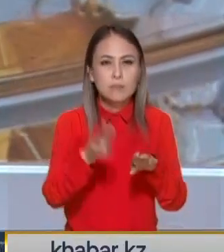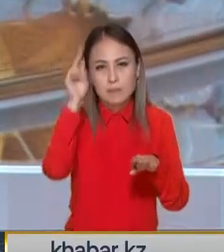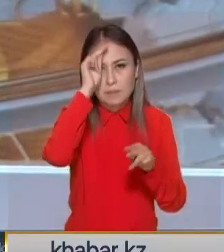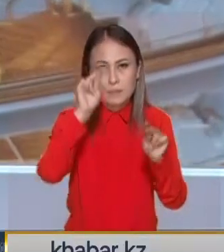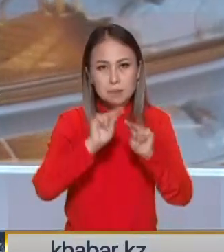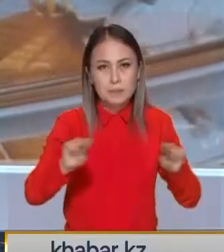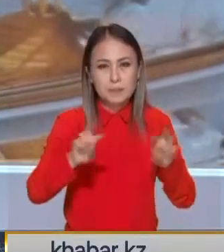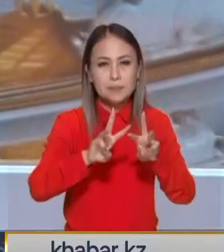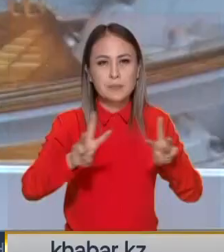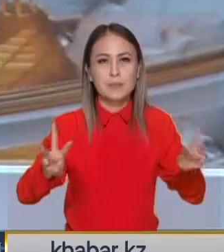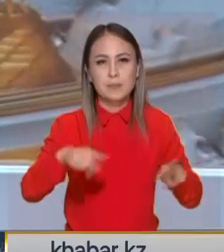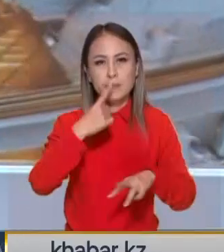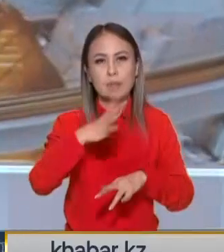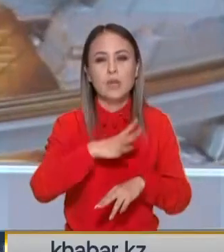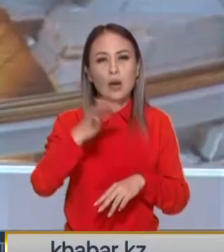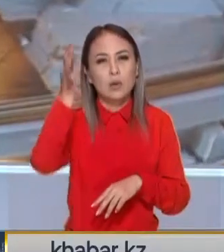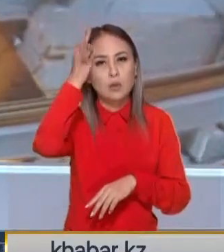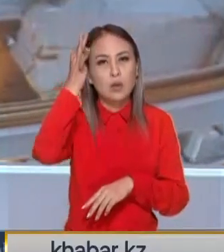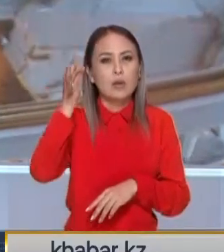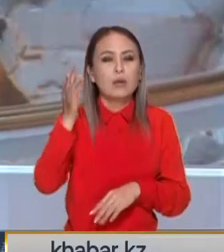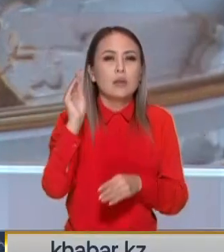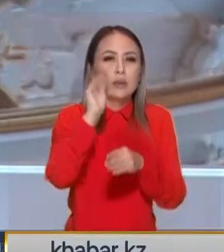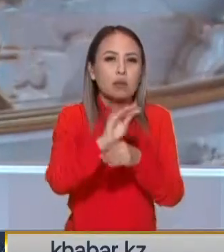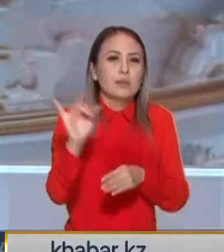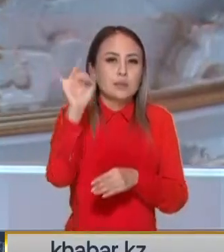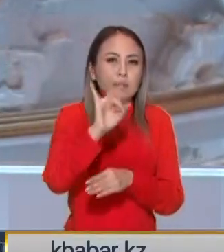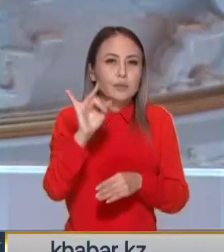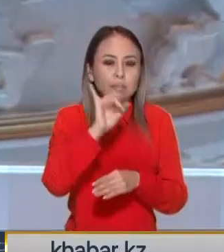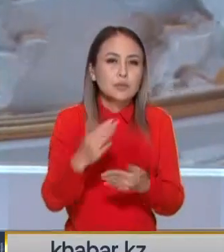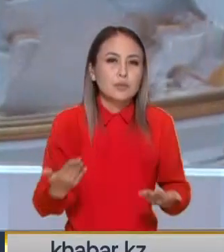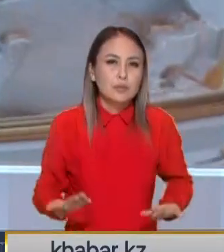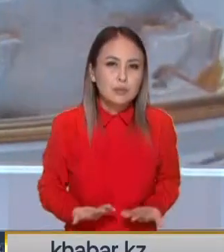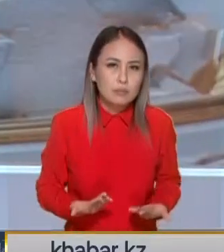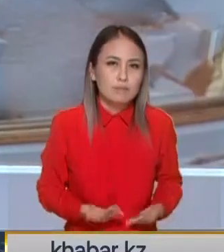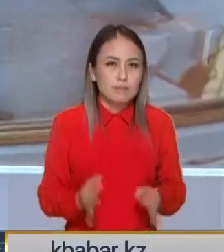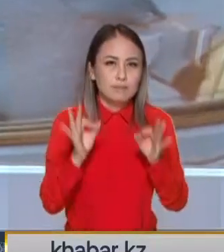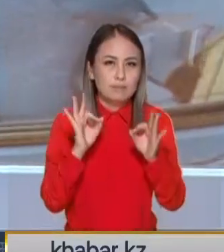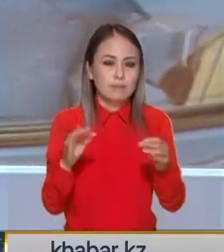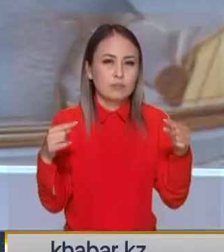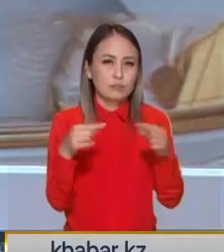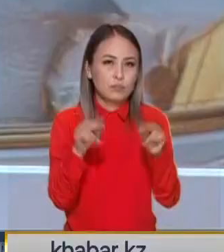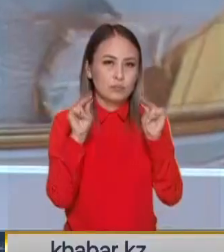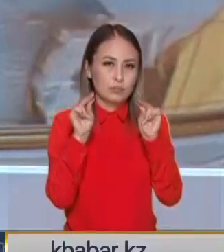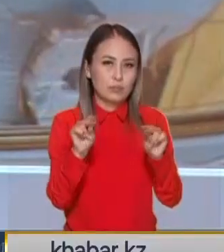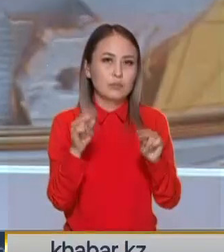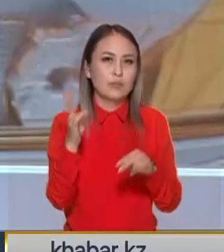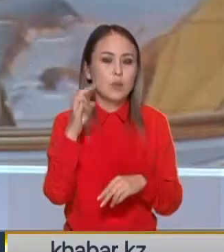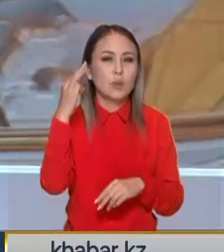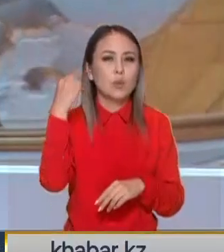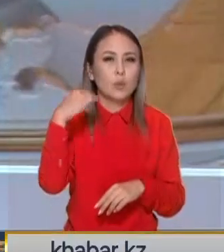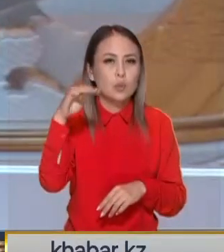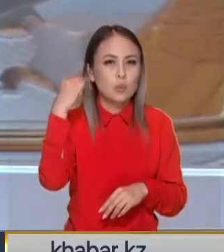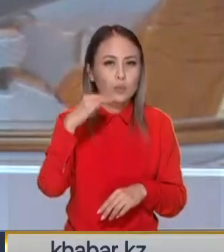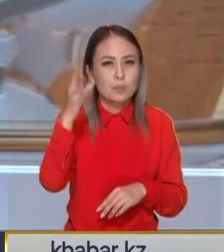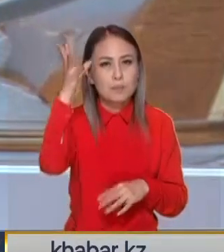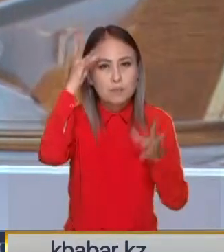елдің ұлттық білім беру министрі мәлімдеді. Айтуынша, елеулі қадам тарихи тұрғыда дұрыс әрі әділ шешім. Өйткені